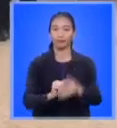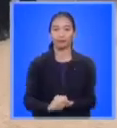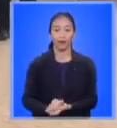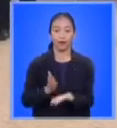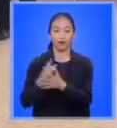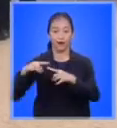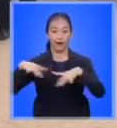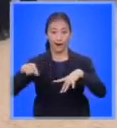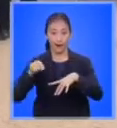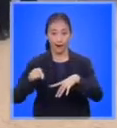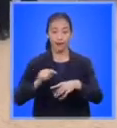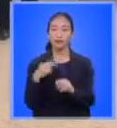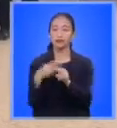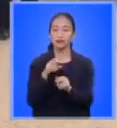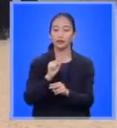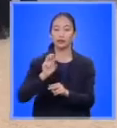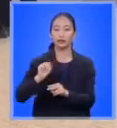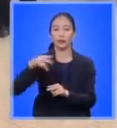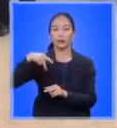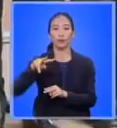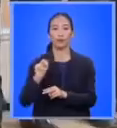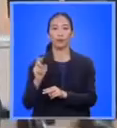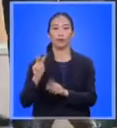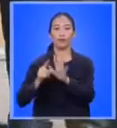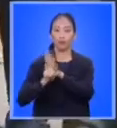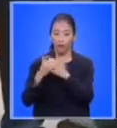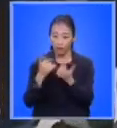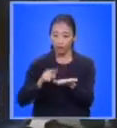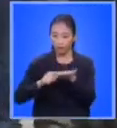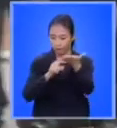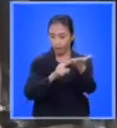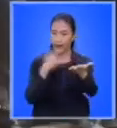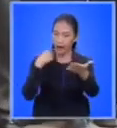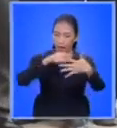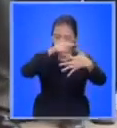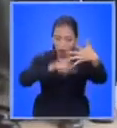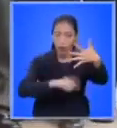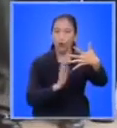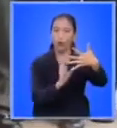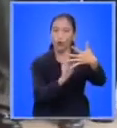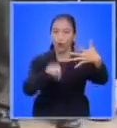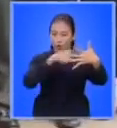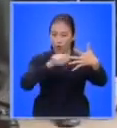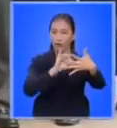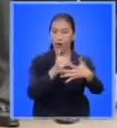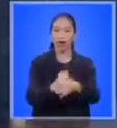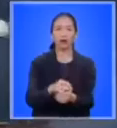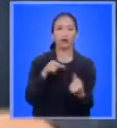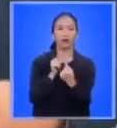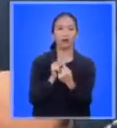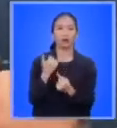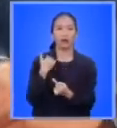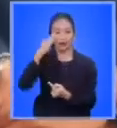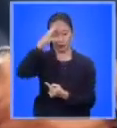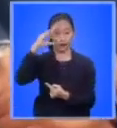านในสภาผู้แทนราษฎรได้ยื่นยติขอเปิดอภิปรายเพื่อลงมติไม่ไว้วางใจต่อนายชวนหลีกภัยประธานสภาผู้แทนราษฎร